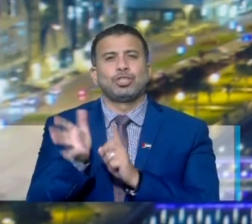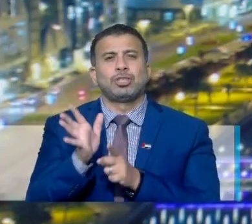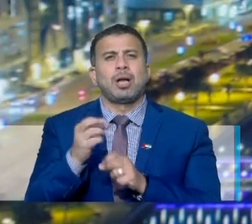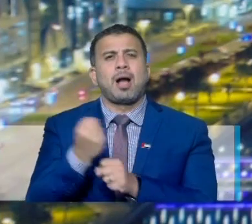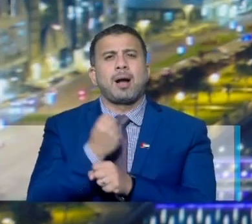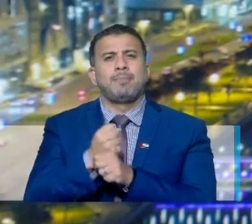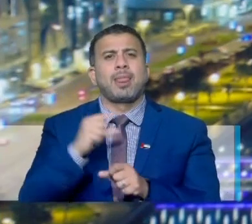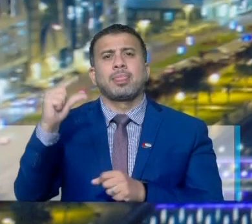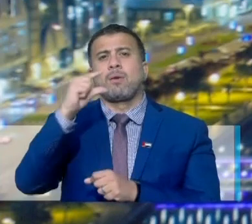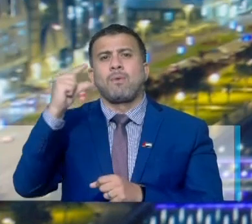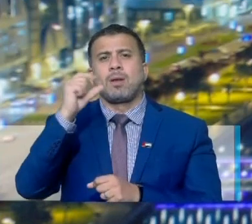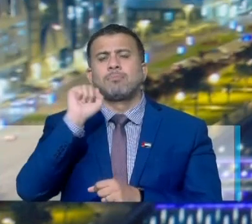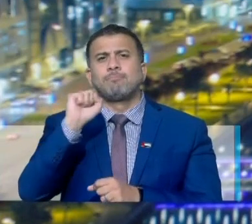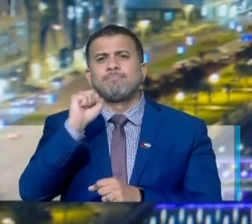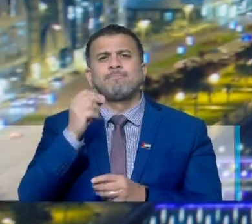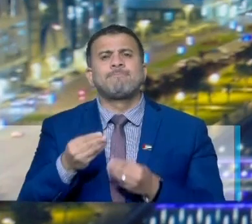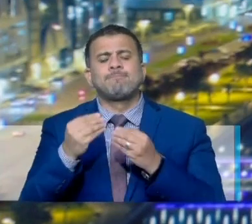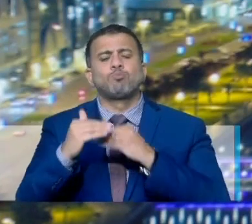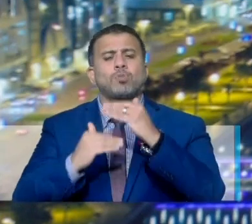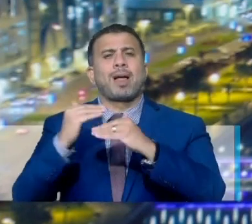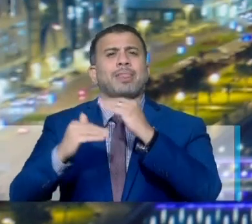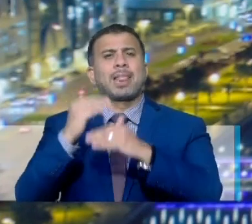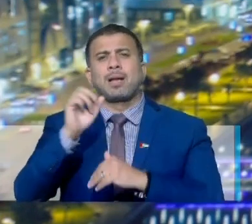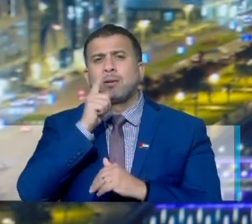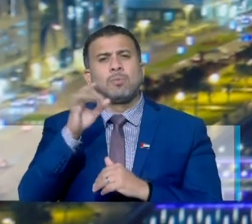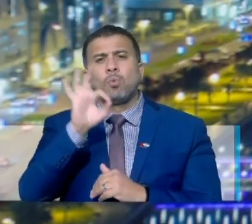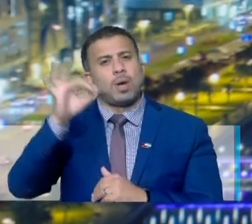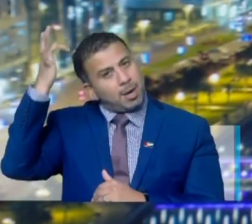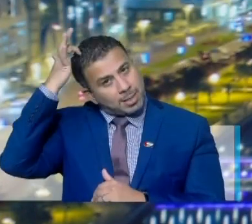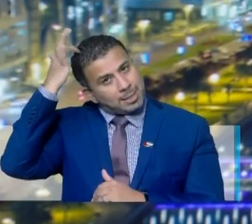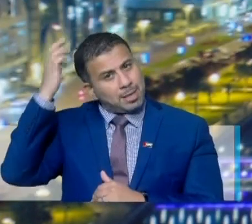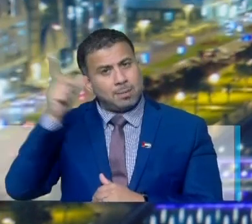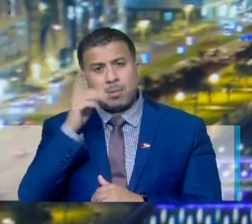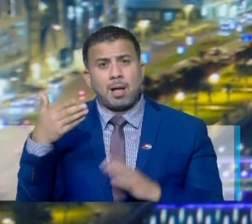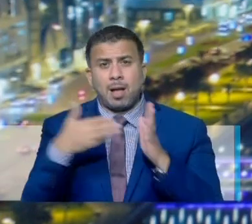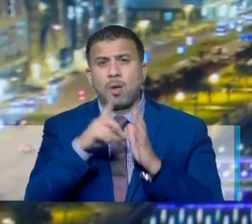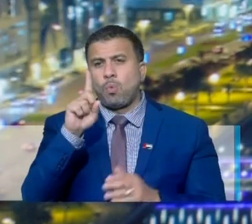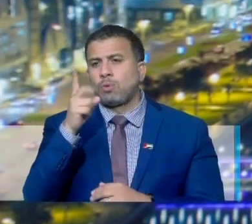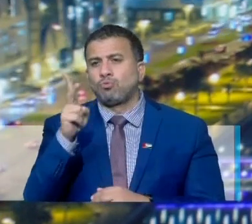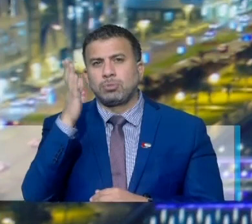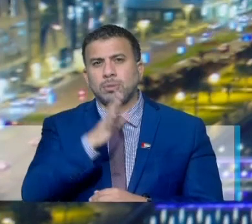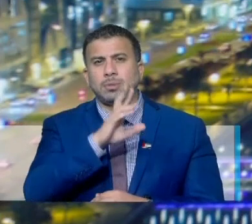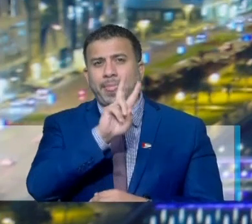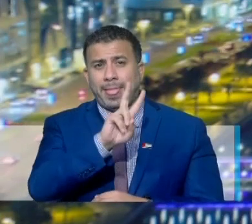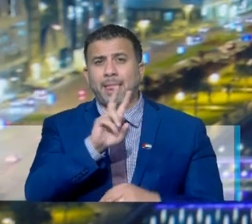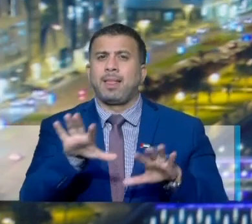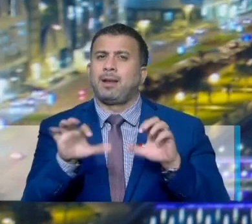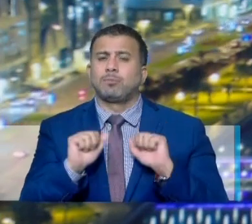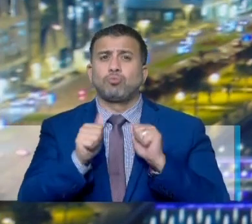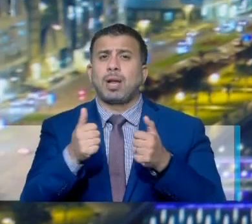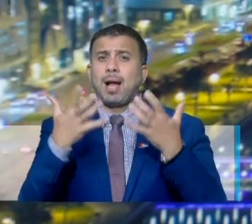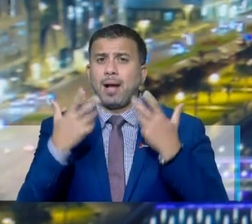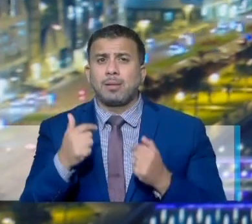من ورشه العمل الدوليه للمواد المتقدمه التي تقام في راس الخيمه حتى الحادي من فبراير الجاري